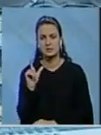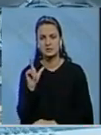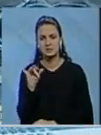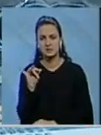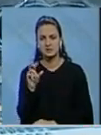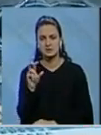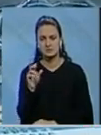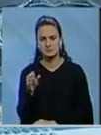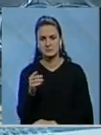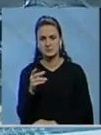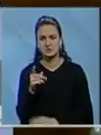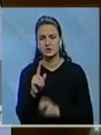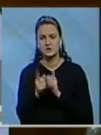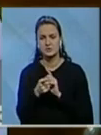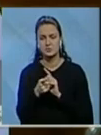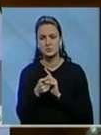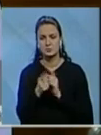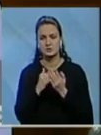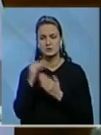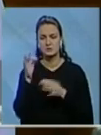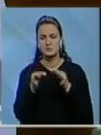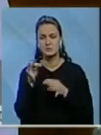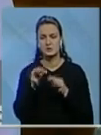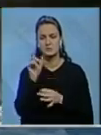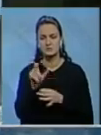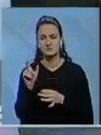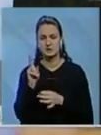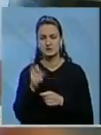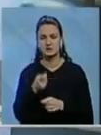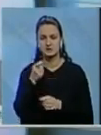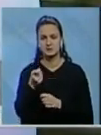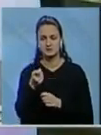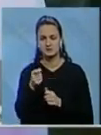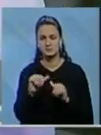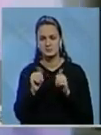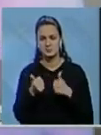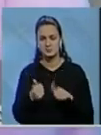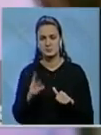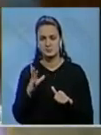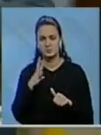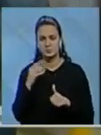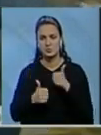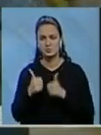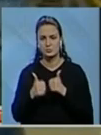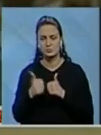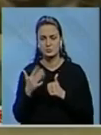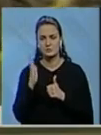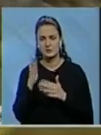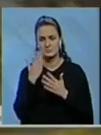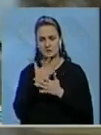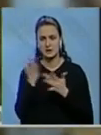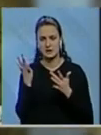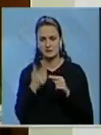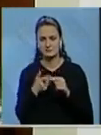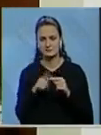ჯანეზაშვილმა. შეიცვალოს უზენაეს სასამართლოში მოსამართლეთა კანდიდატების წარდგენის ფორმა, დაინიშნოს კონკურსი, რომელიც იქნება ღია და